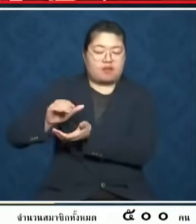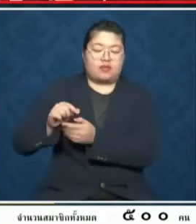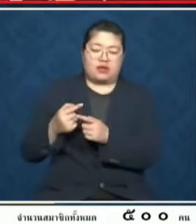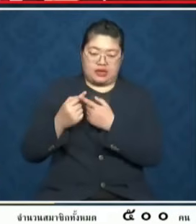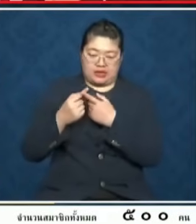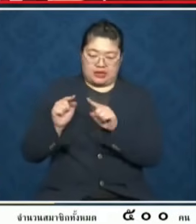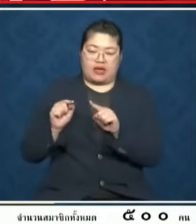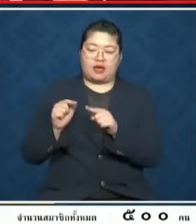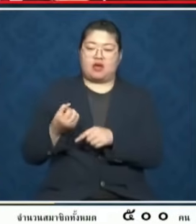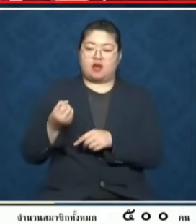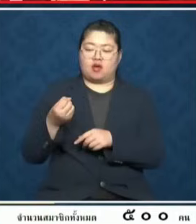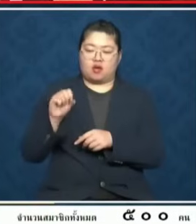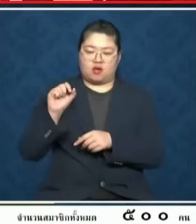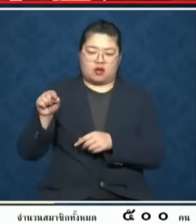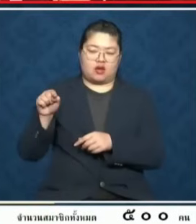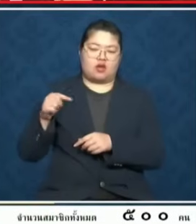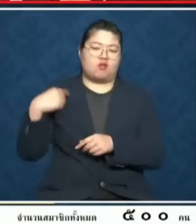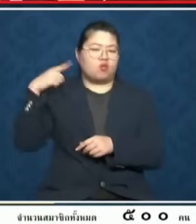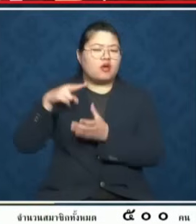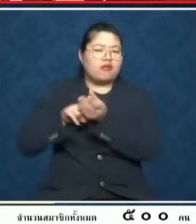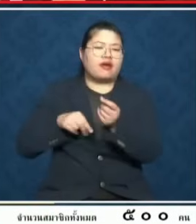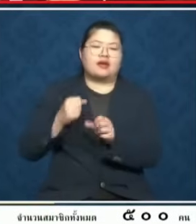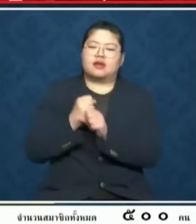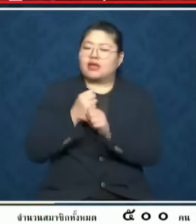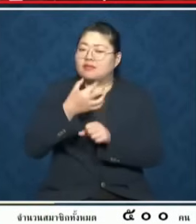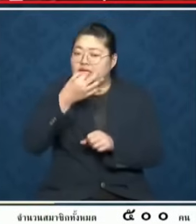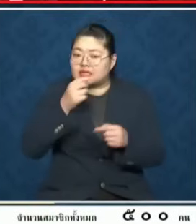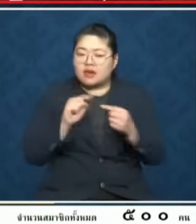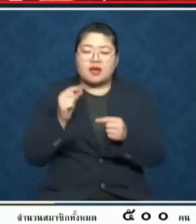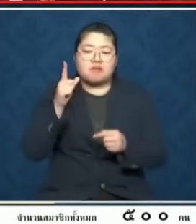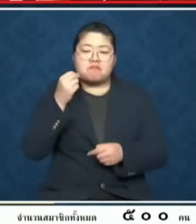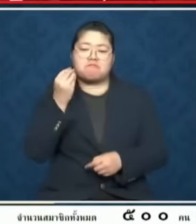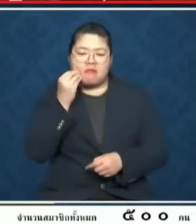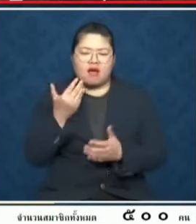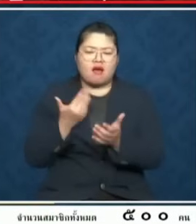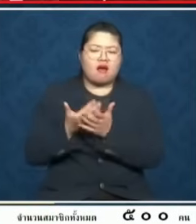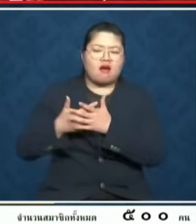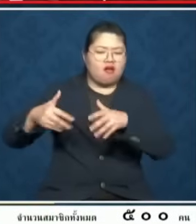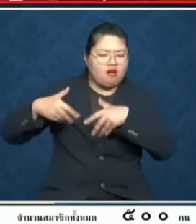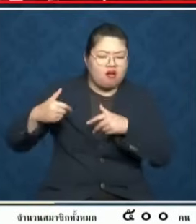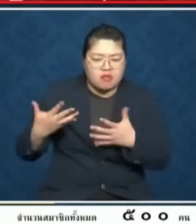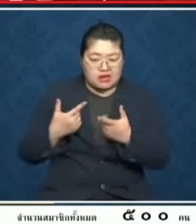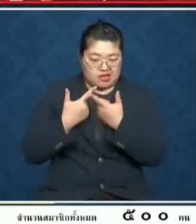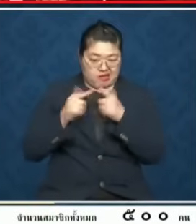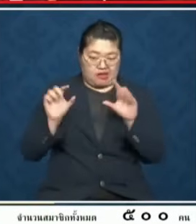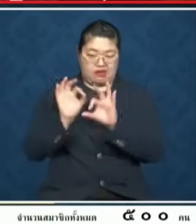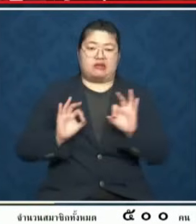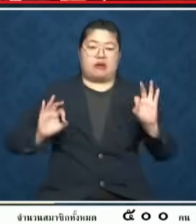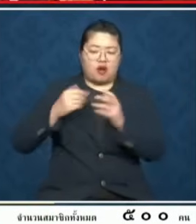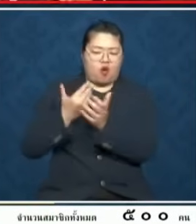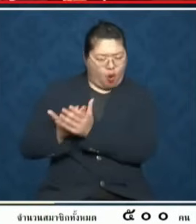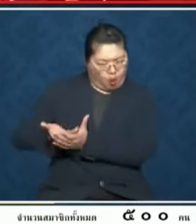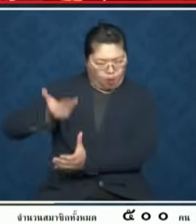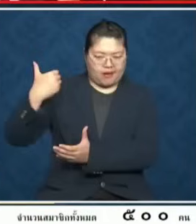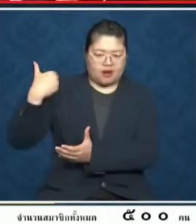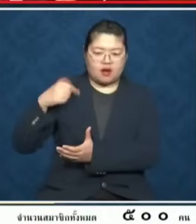สมรสว่ามีอาชีพเป็นแม่บ้านเท่านั้นเป็นแม่บ้านที่ไม่มีรายได้แต่กลับมีทรัพย์สินที่มั่งคั่งและดิฉัน